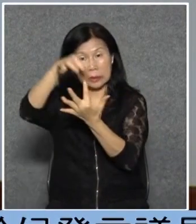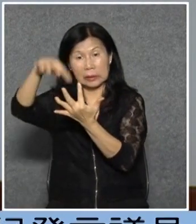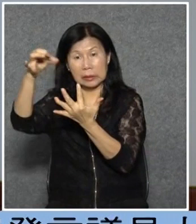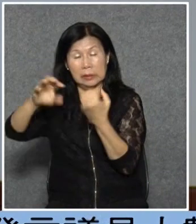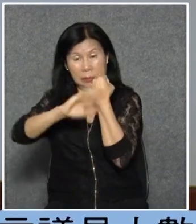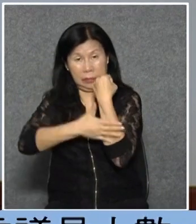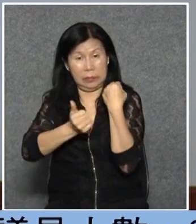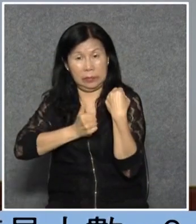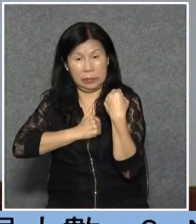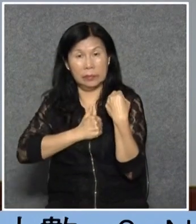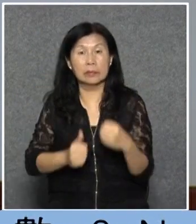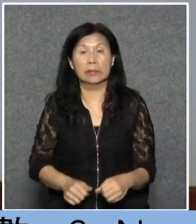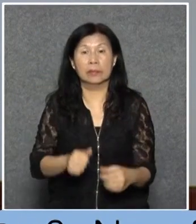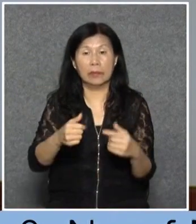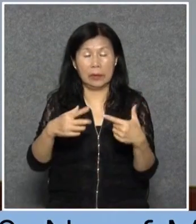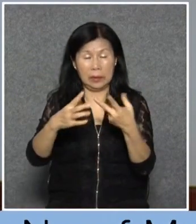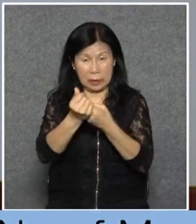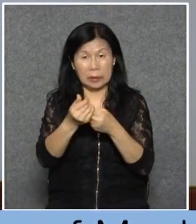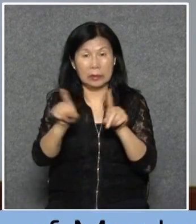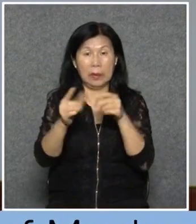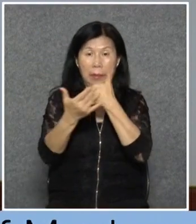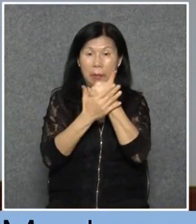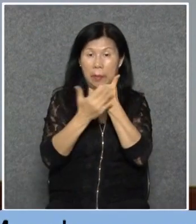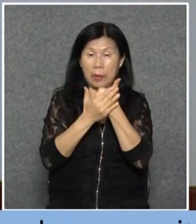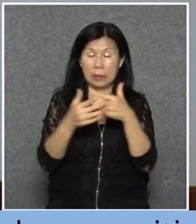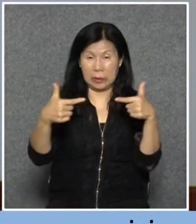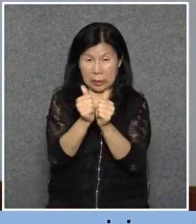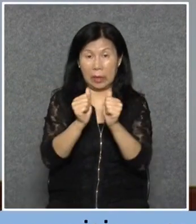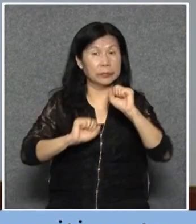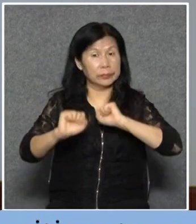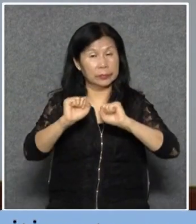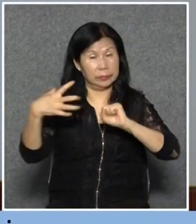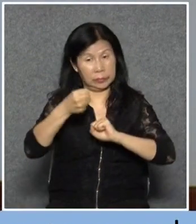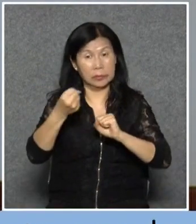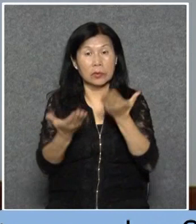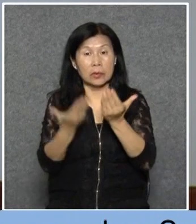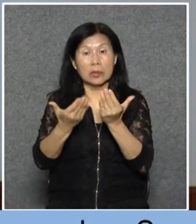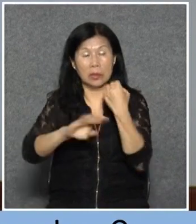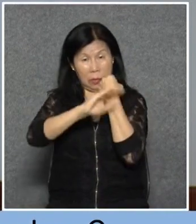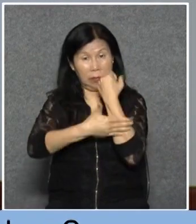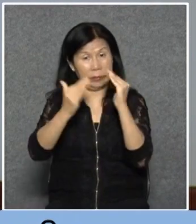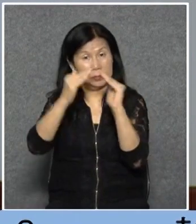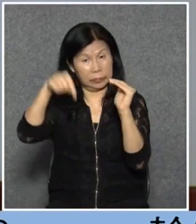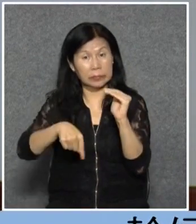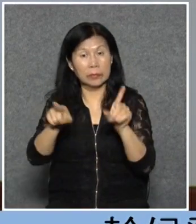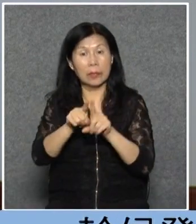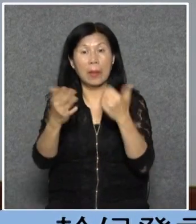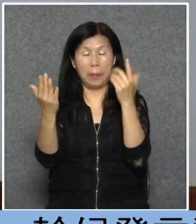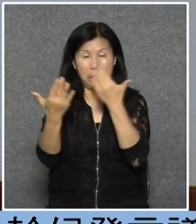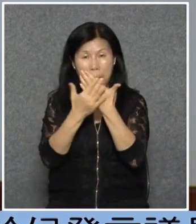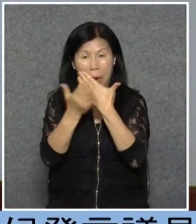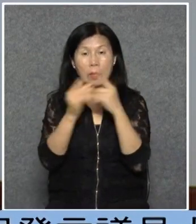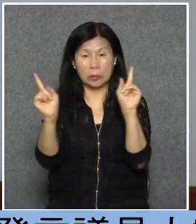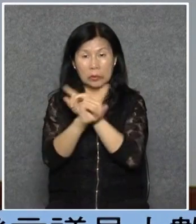師，及時保護自己的合法權益，或在法庭上為其代理和